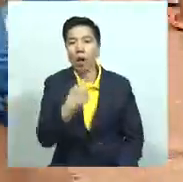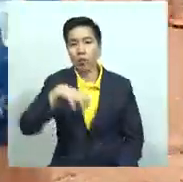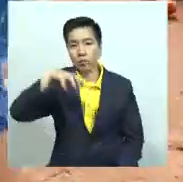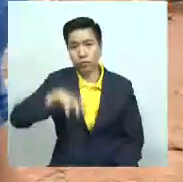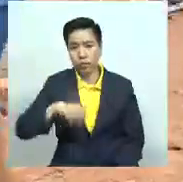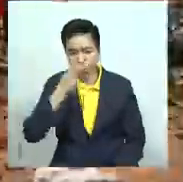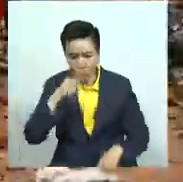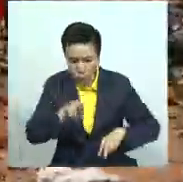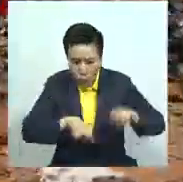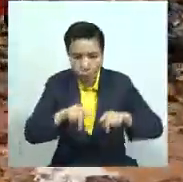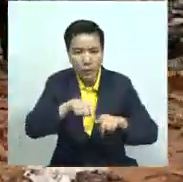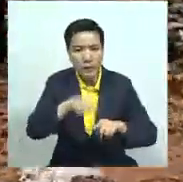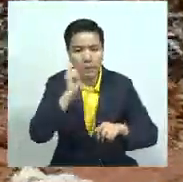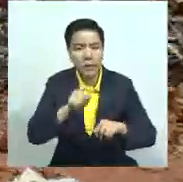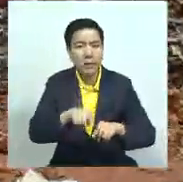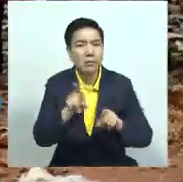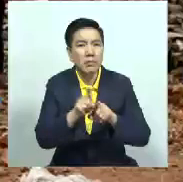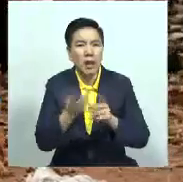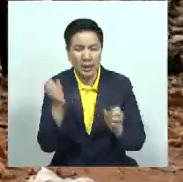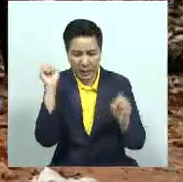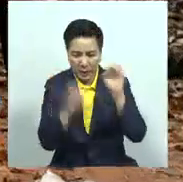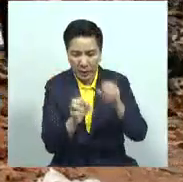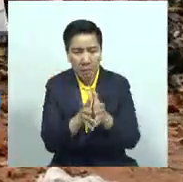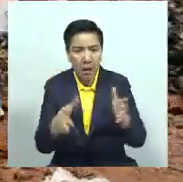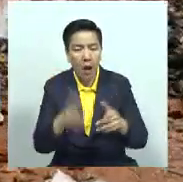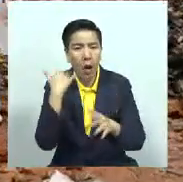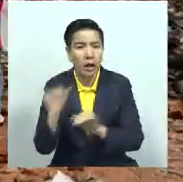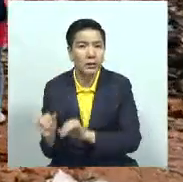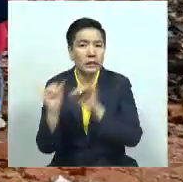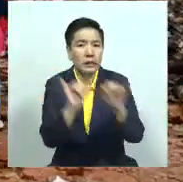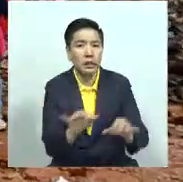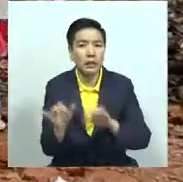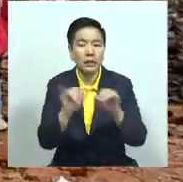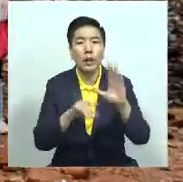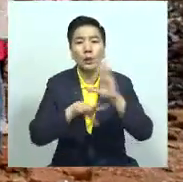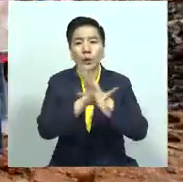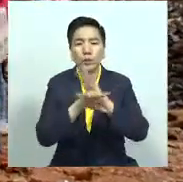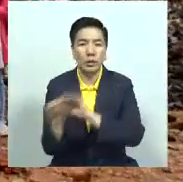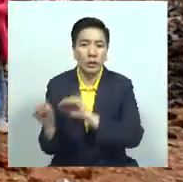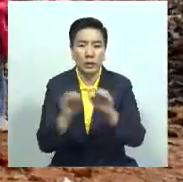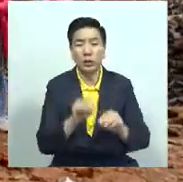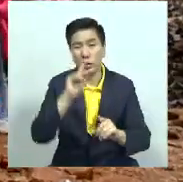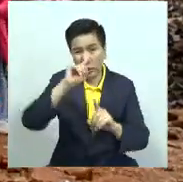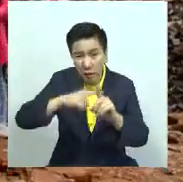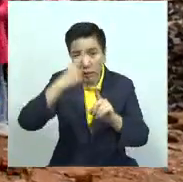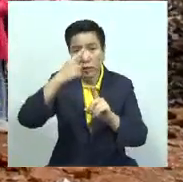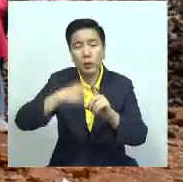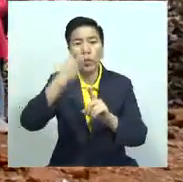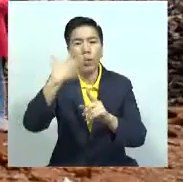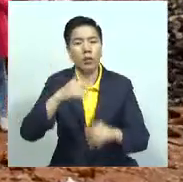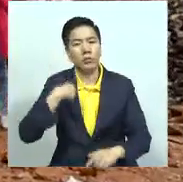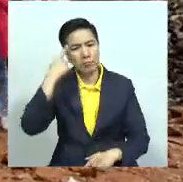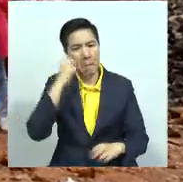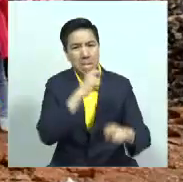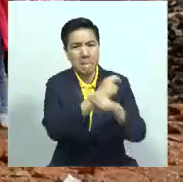อบความถูกต้องเนื่องจากว่าเป็นแหล่งรองรับขยะนะครับซึ่งถูกขนย้ายมาจากจังหวัดชลบุรีมาเป็นเวลาเกือบ2เดือนแล้วเกรงว่าจะ